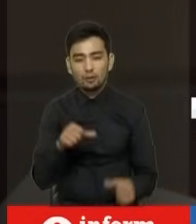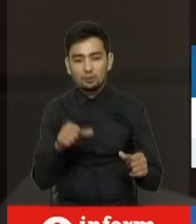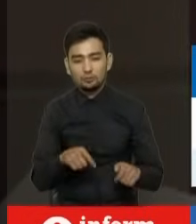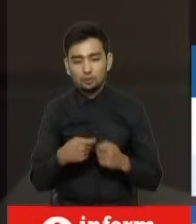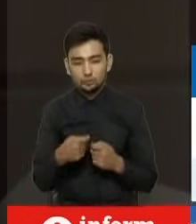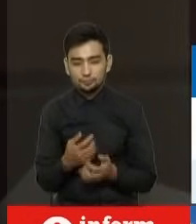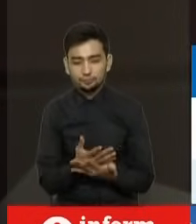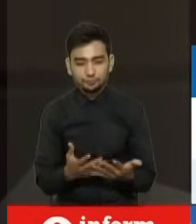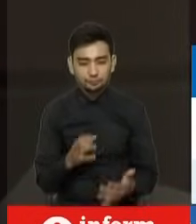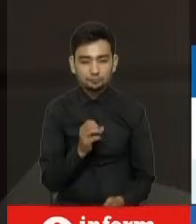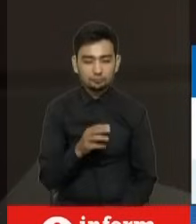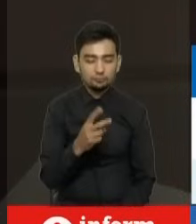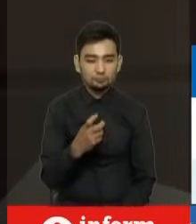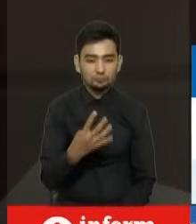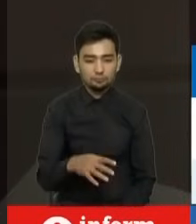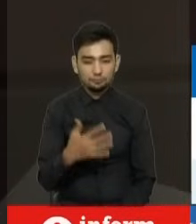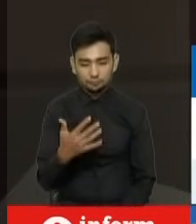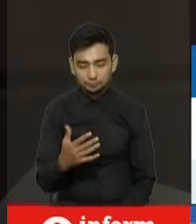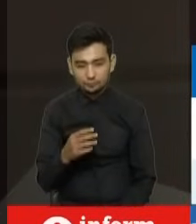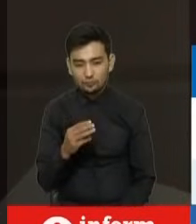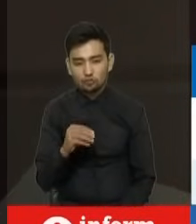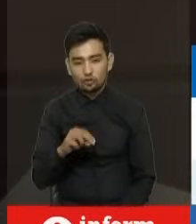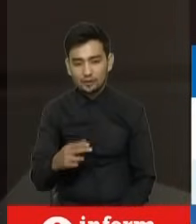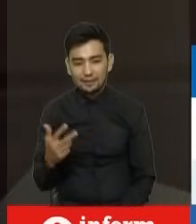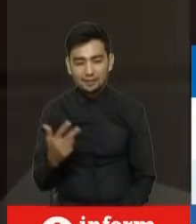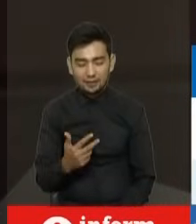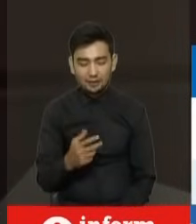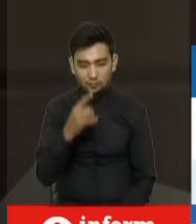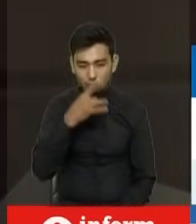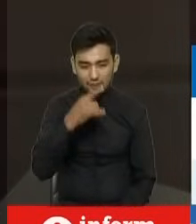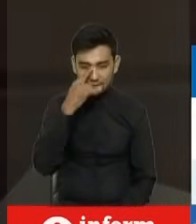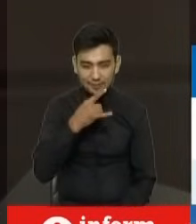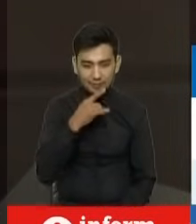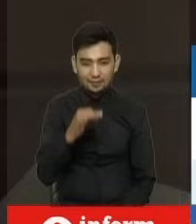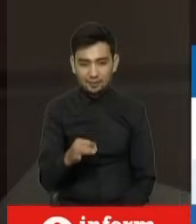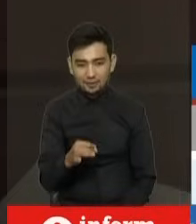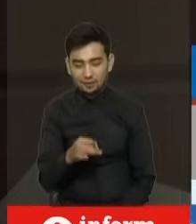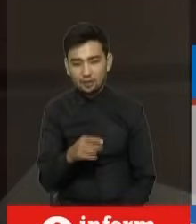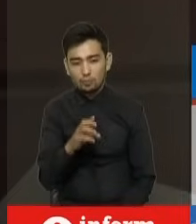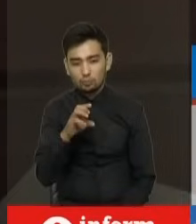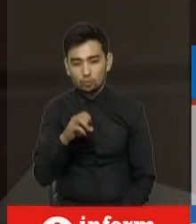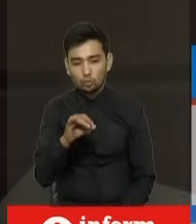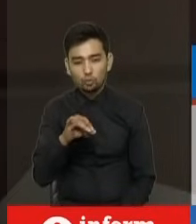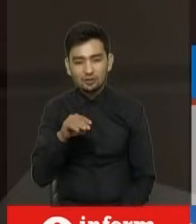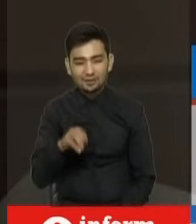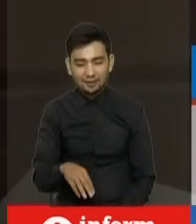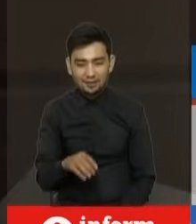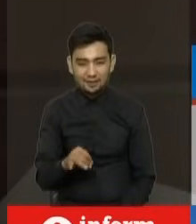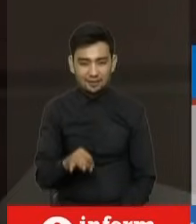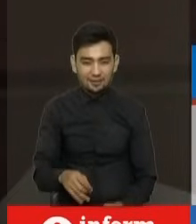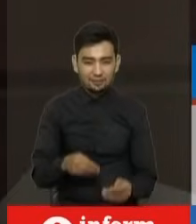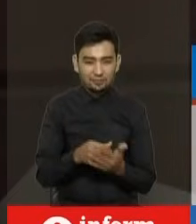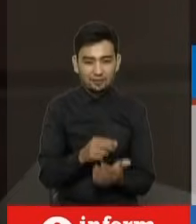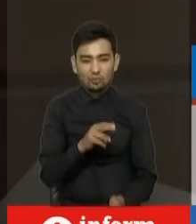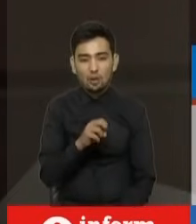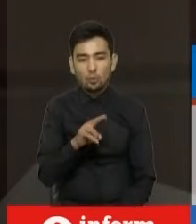предусмотренное статьей 245 частью 3 Уголовного кодекса Республики Казахстан. Уклонение от уплаты налога в бюджет с организацией путем внесения в